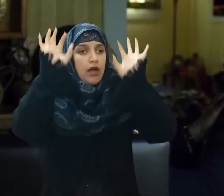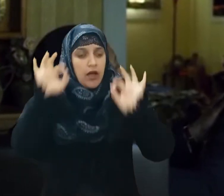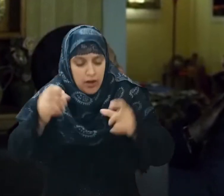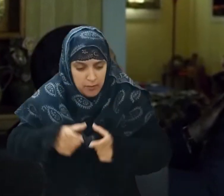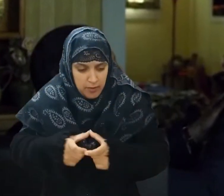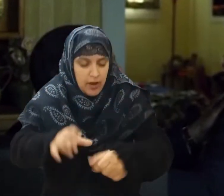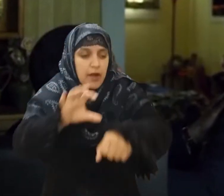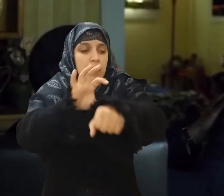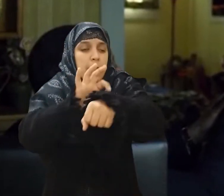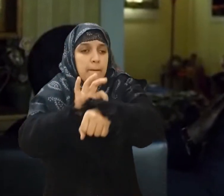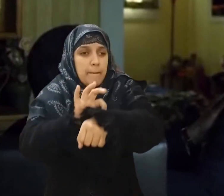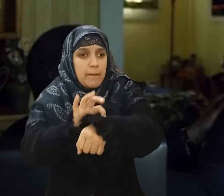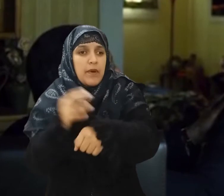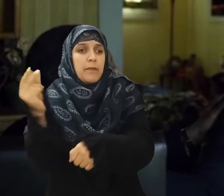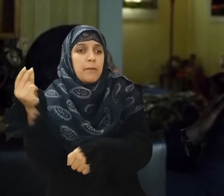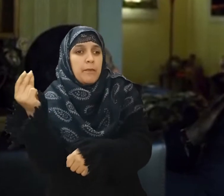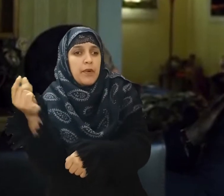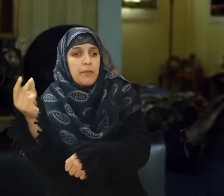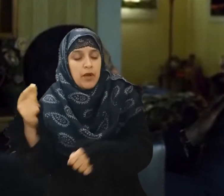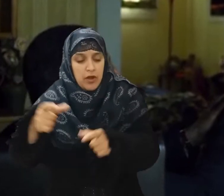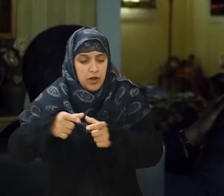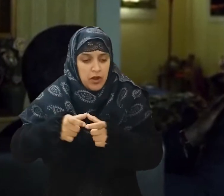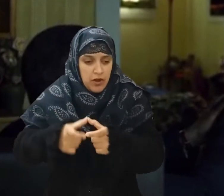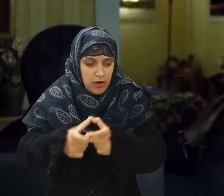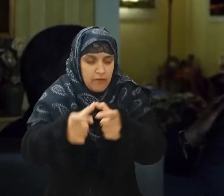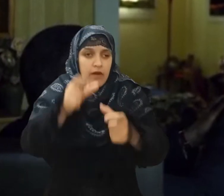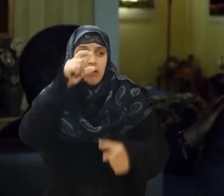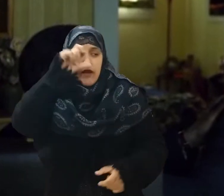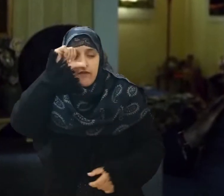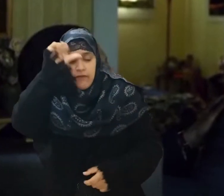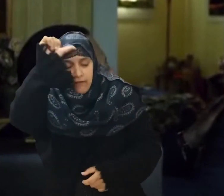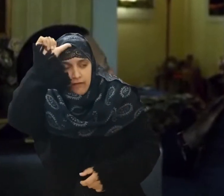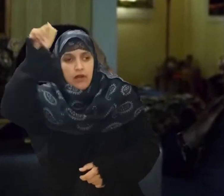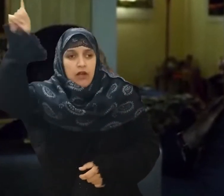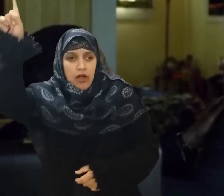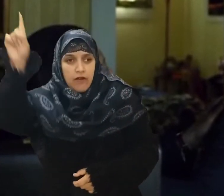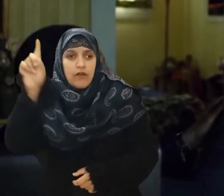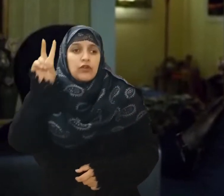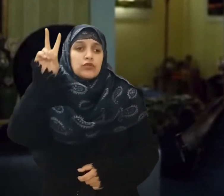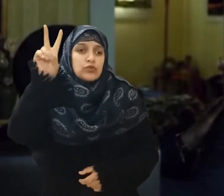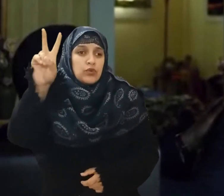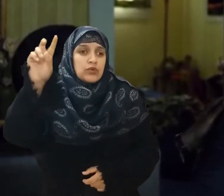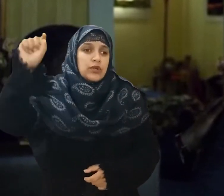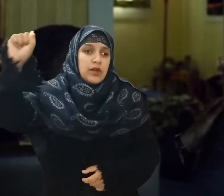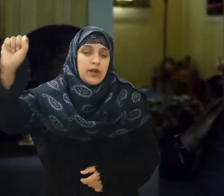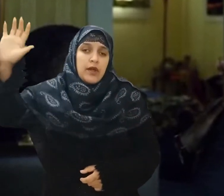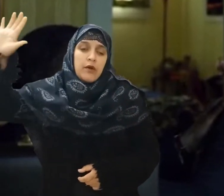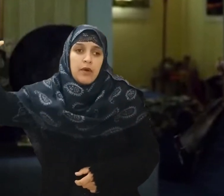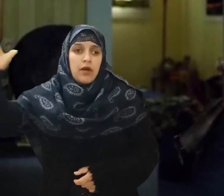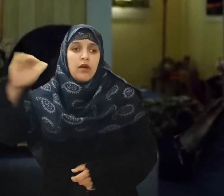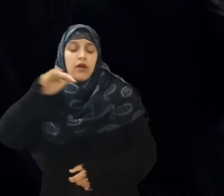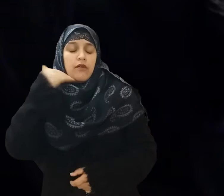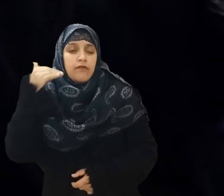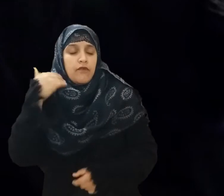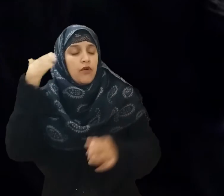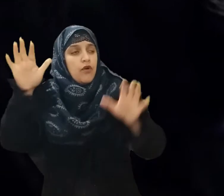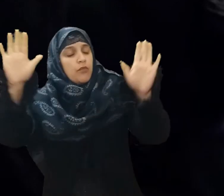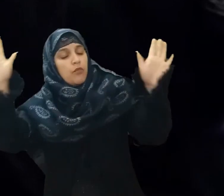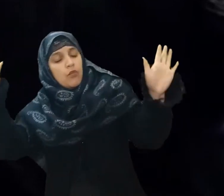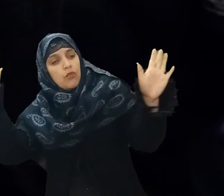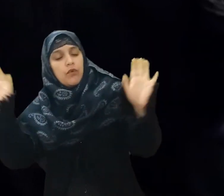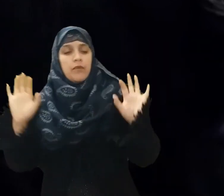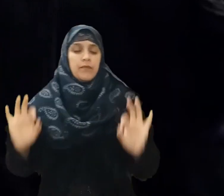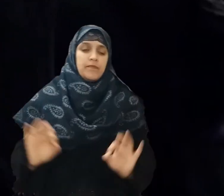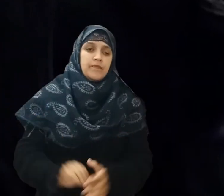ہے۔ تو اس فلم میں وائرس پھیلنے کی جو وجہ دکھائی گئی ہے وہ کچھ یوں ہے کہ ایک چمگادڑ کیلا کھاتی ہے